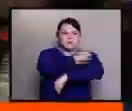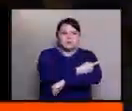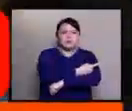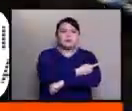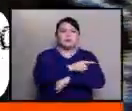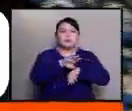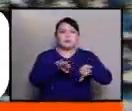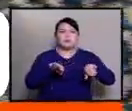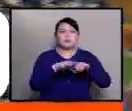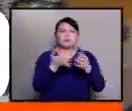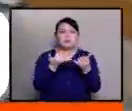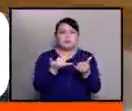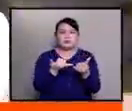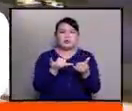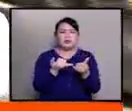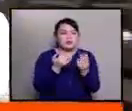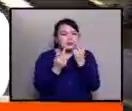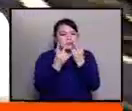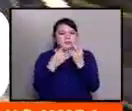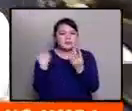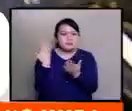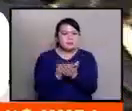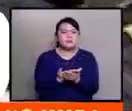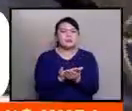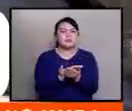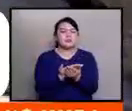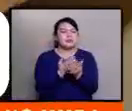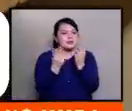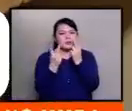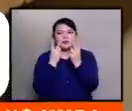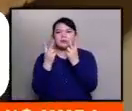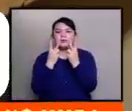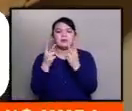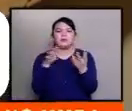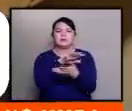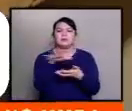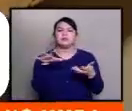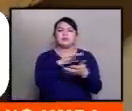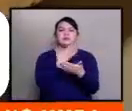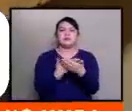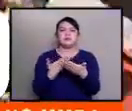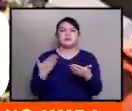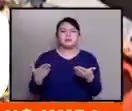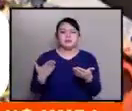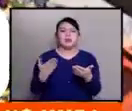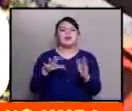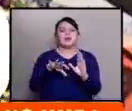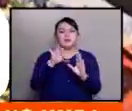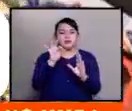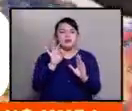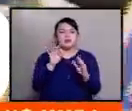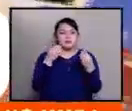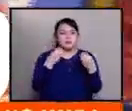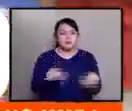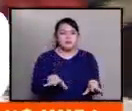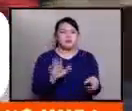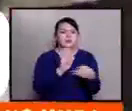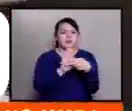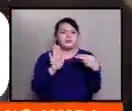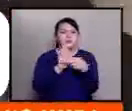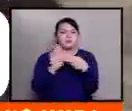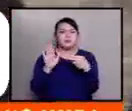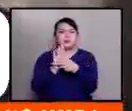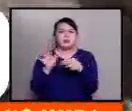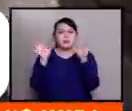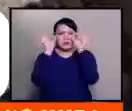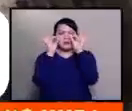Magulo at nagkalat na ang gamit sa kanilang bahay nang umuwi ang pamilya Balatbat. Dito nila nadiskubring nawawala ang mga branded bags at